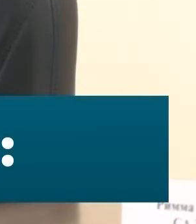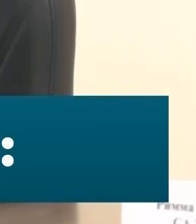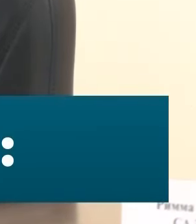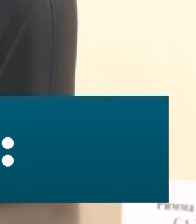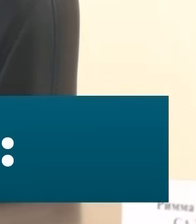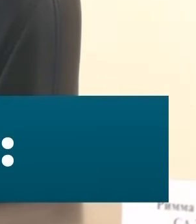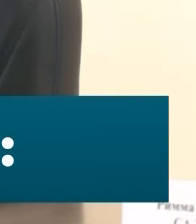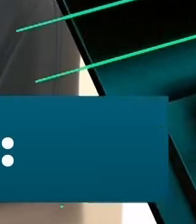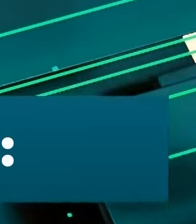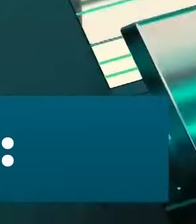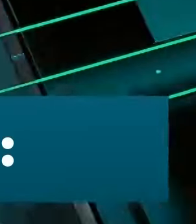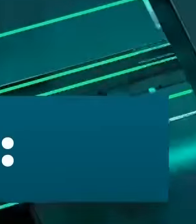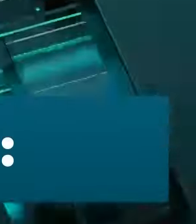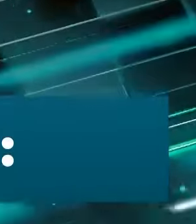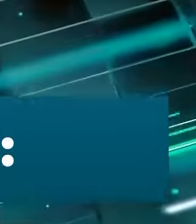комиссияның отырысы өтті.